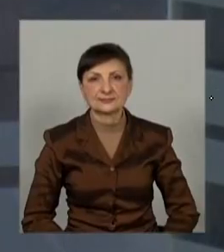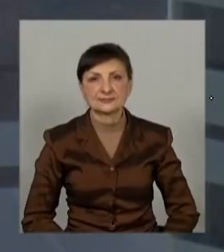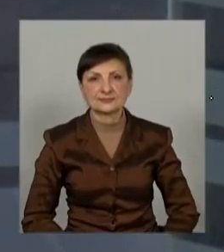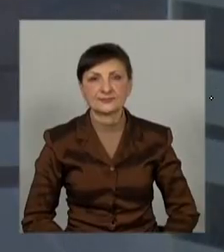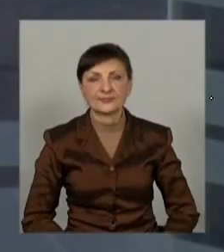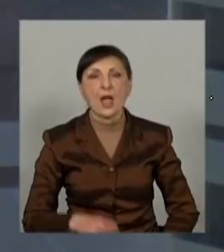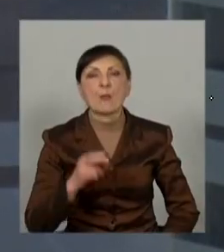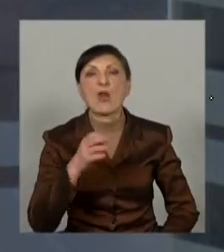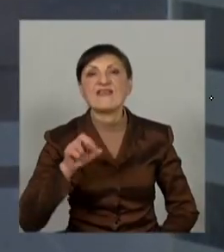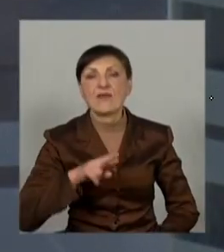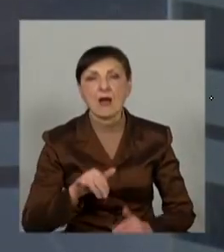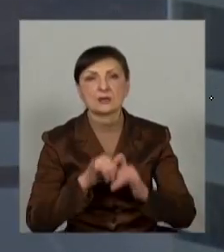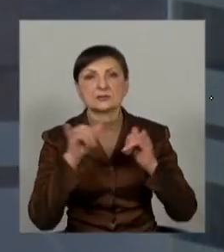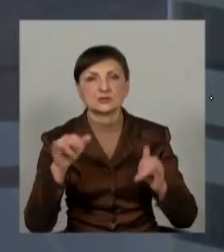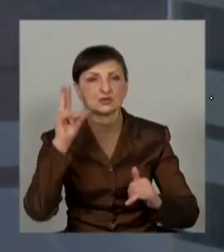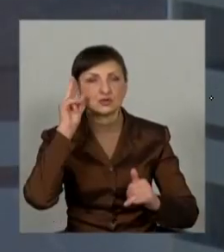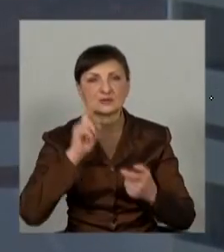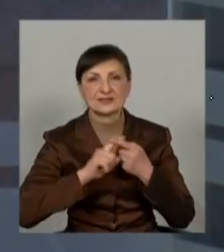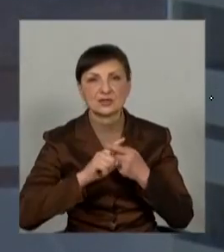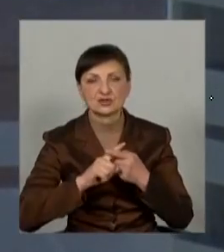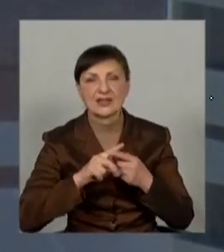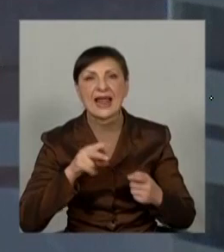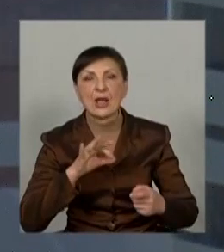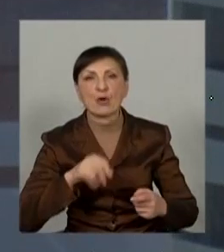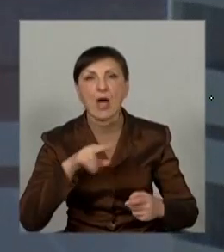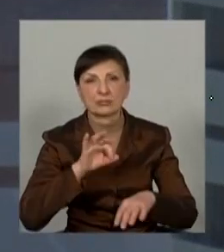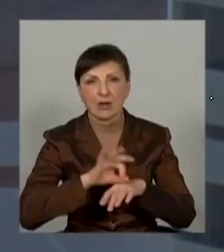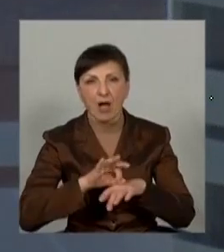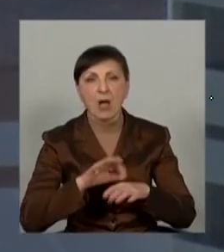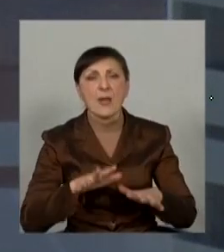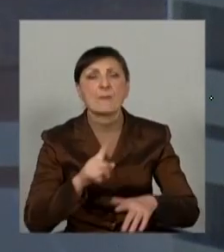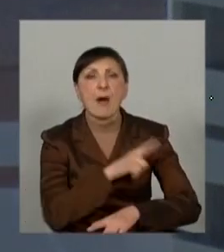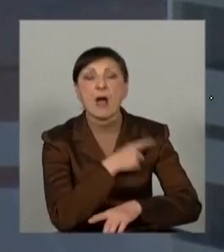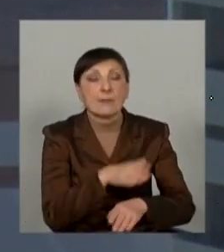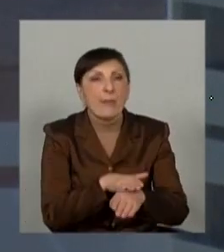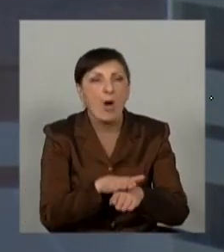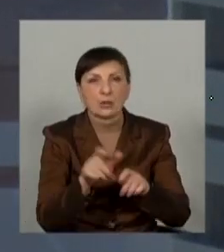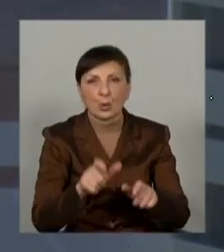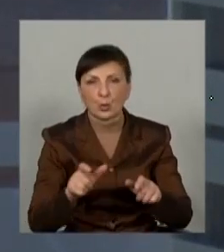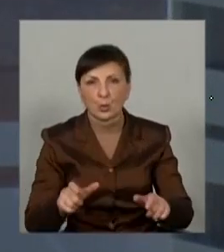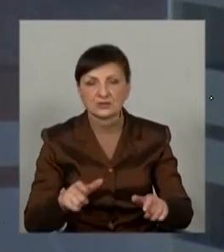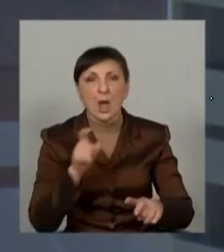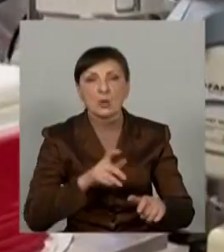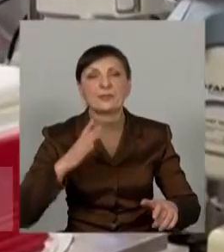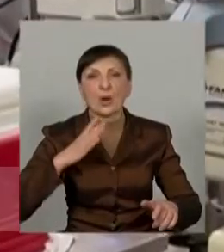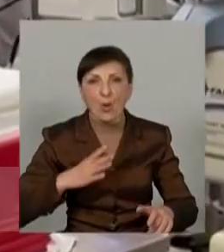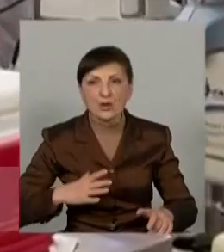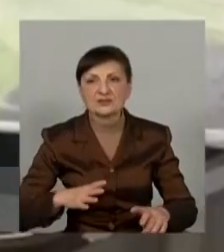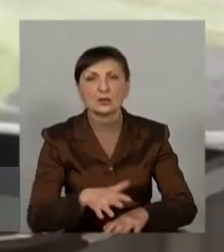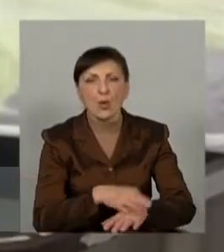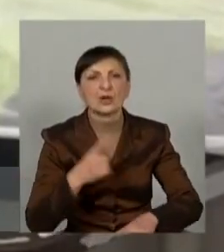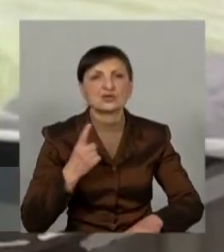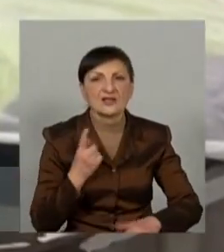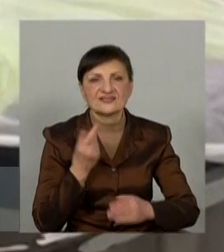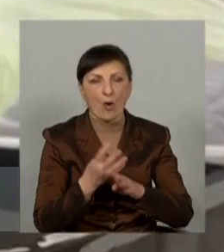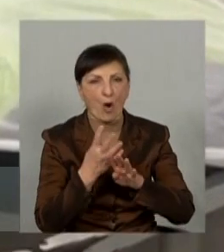В Боливии растет число заражений лихорадкой денге. Местные госпитали не справляются с нагрузкой. Людям приходится подолгу ждать